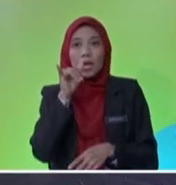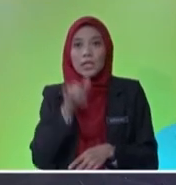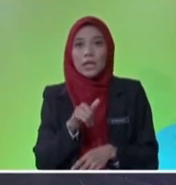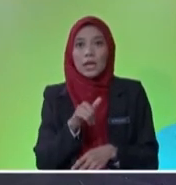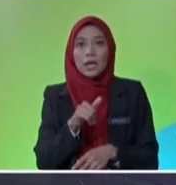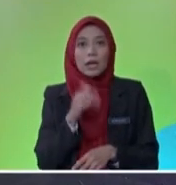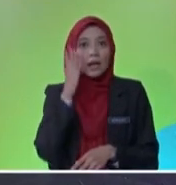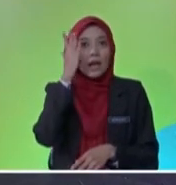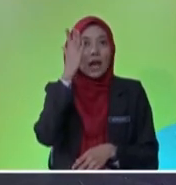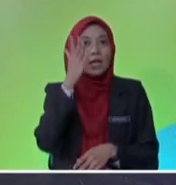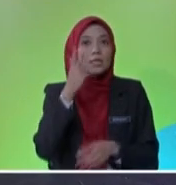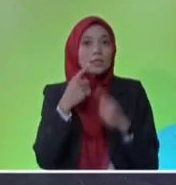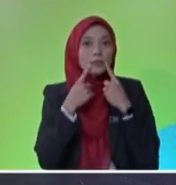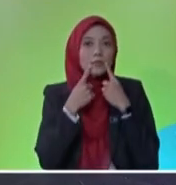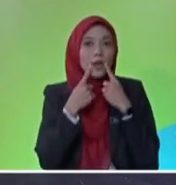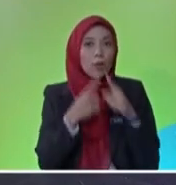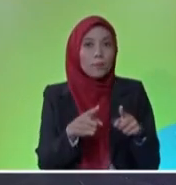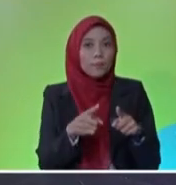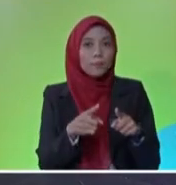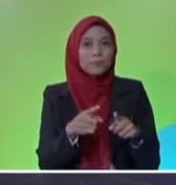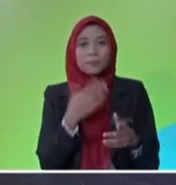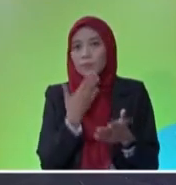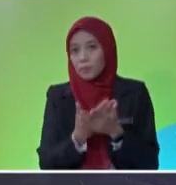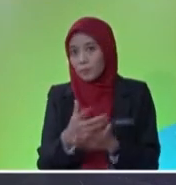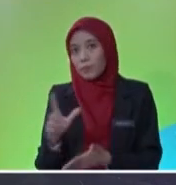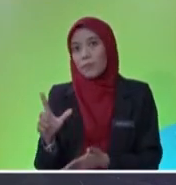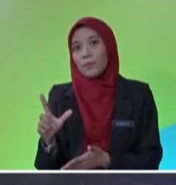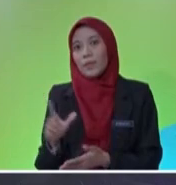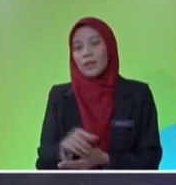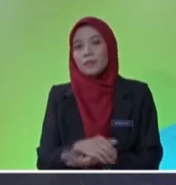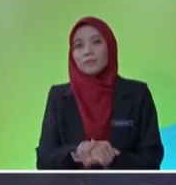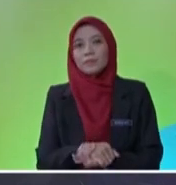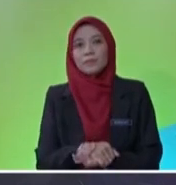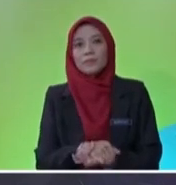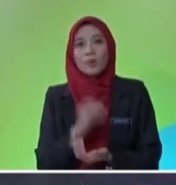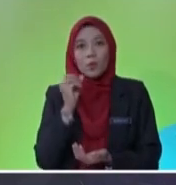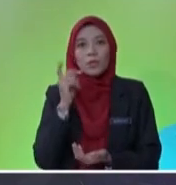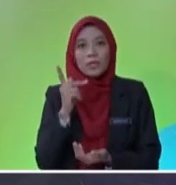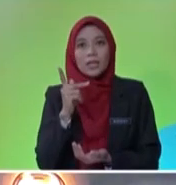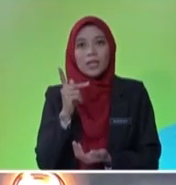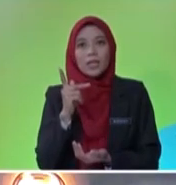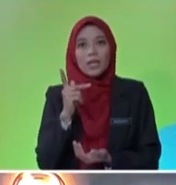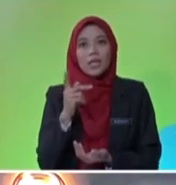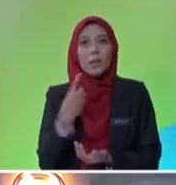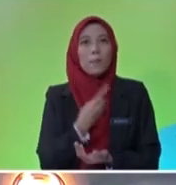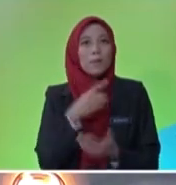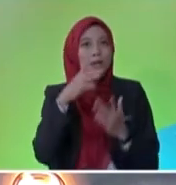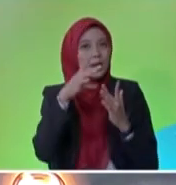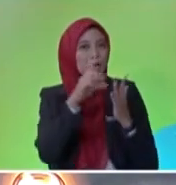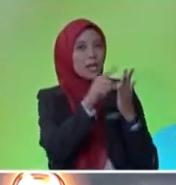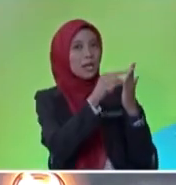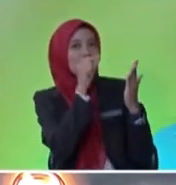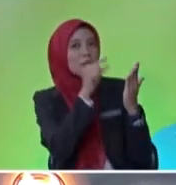menjawab rumusan dan keputusan tadi Baiklah sego saya boleh boleh boleh Oke kalau macan tuh kita pilih pilih pilih pilih